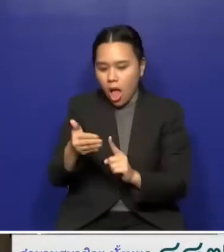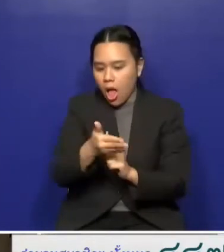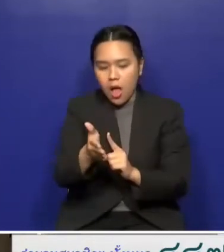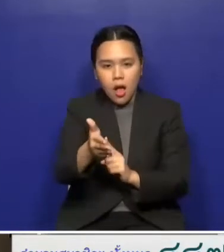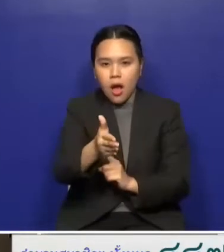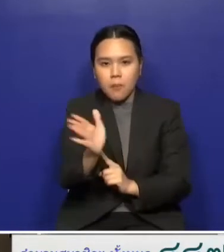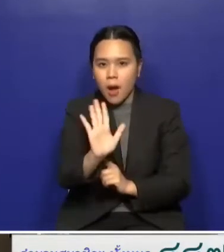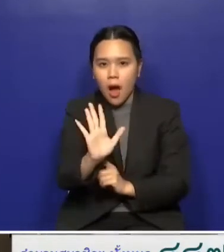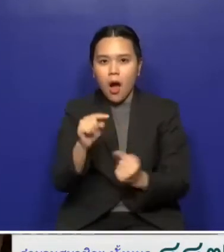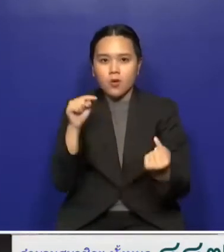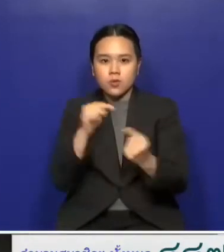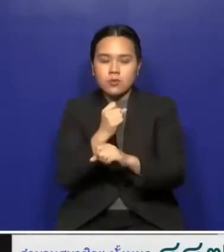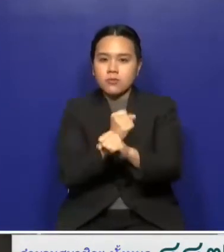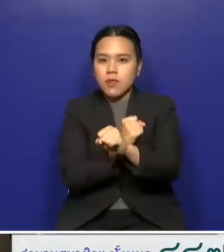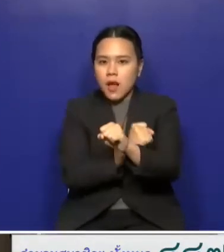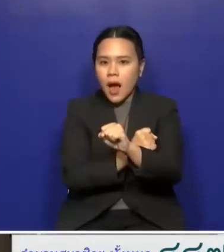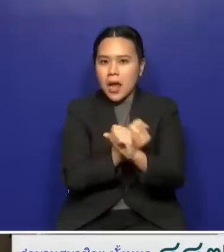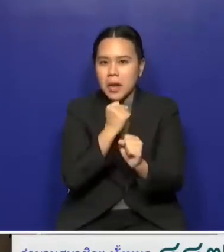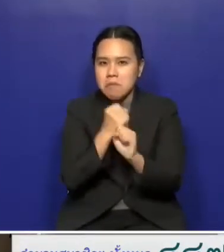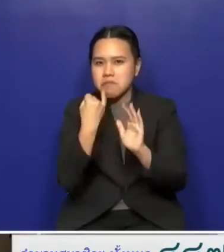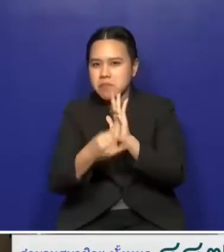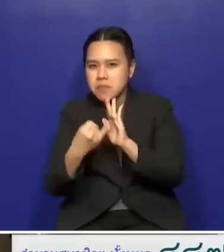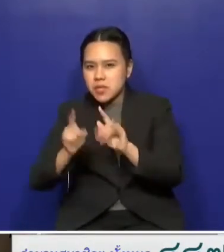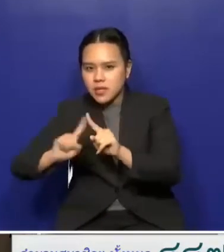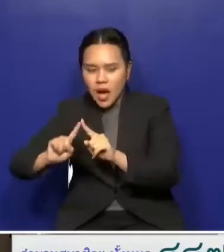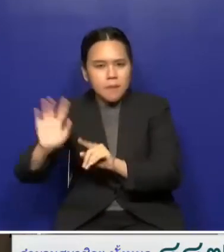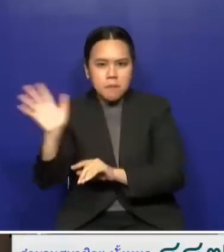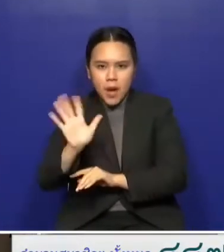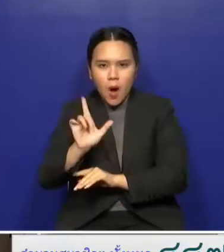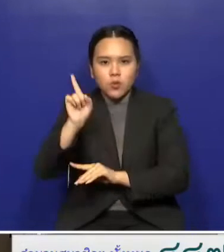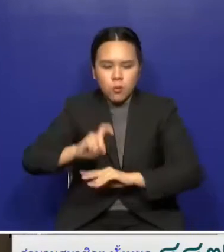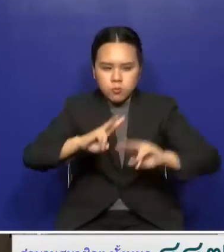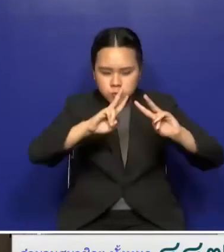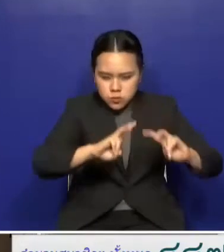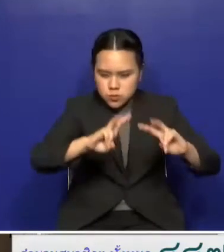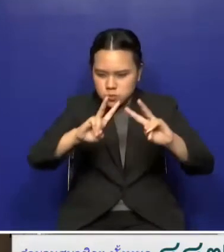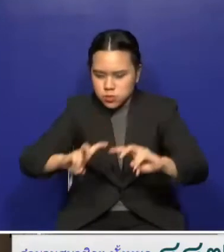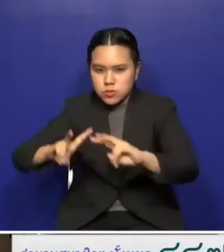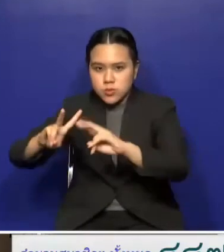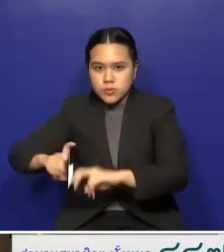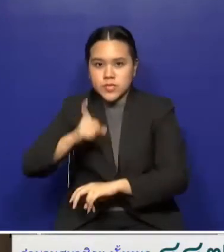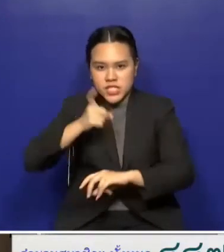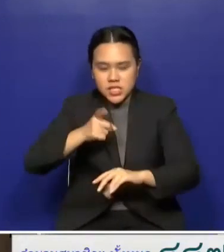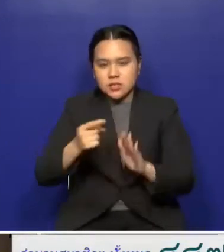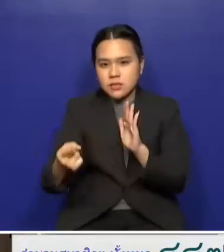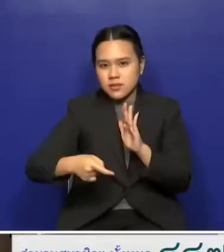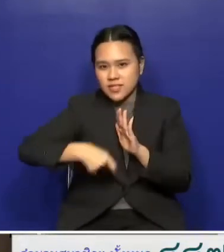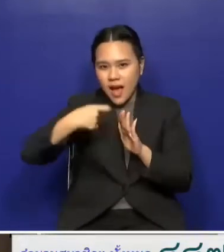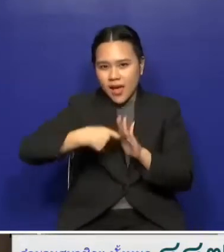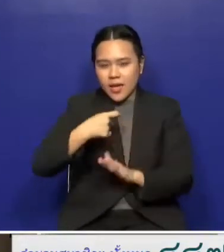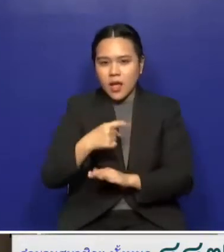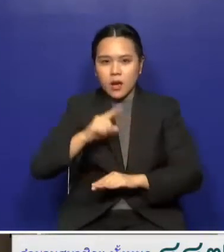และแรงงานที่ผิดพลาดท่านต้องสืบหาความจริงท่านต้องสืบหาสาเหตุของการระบา